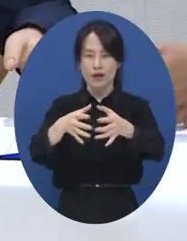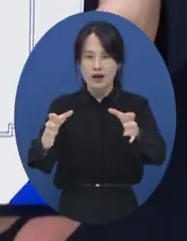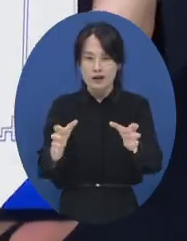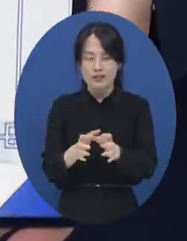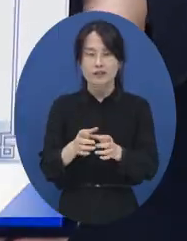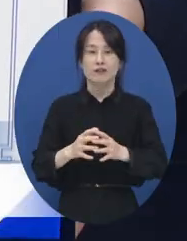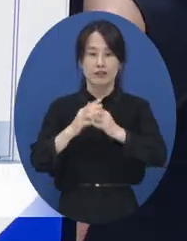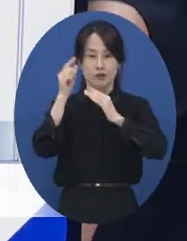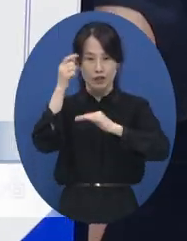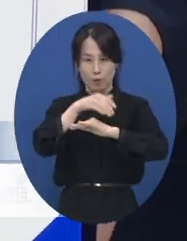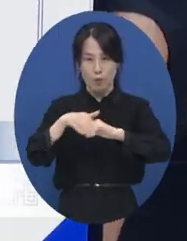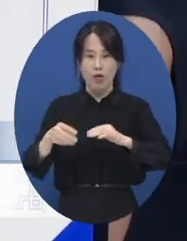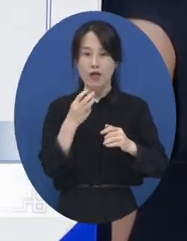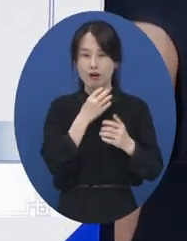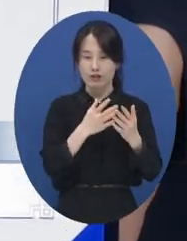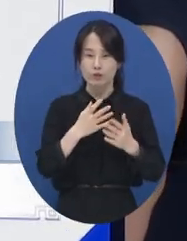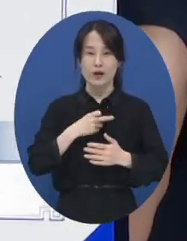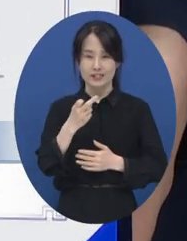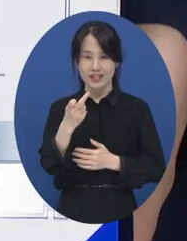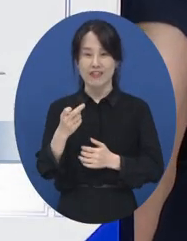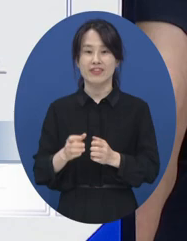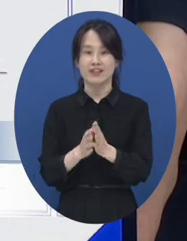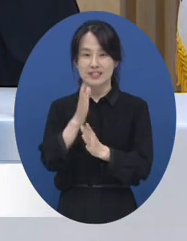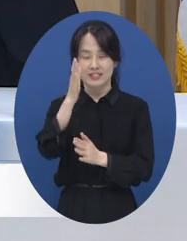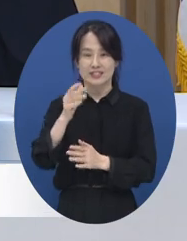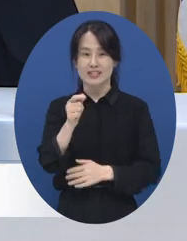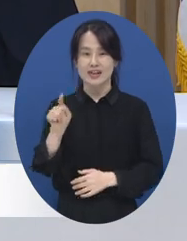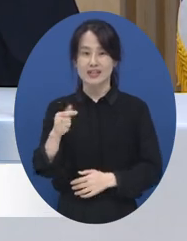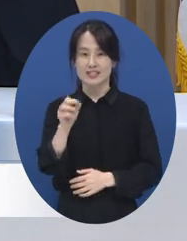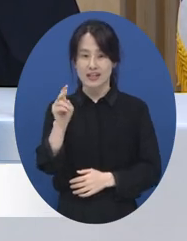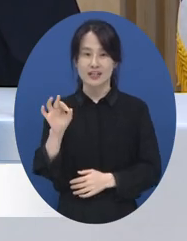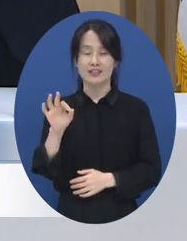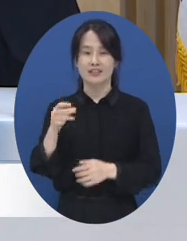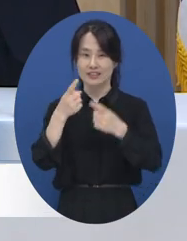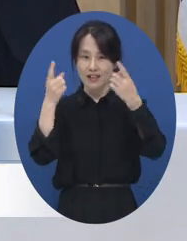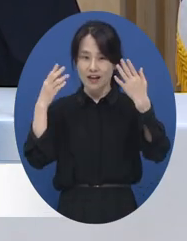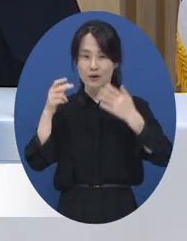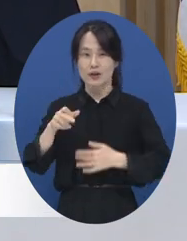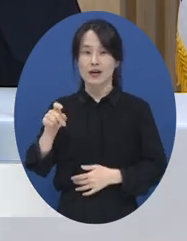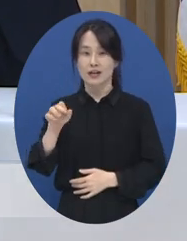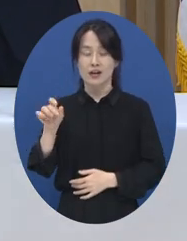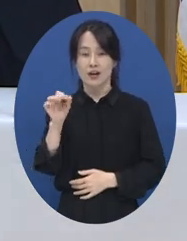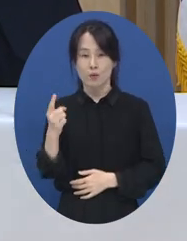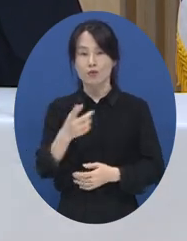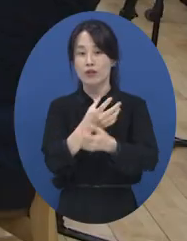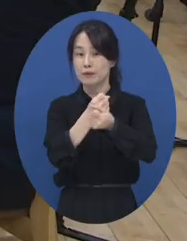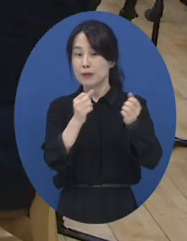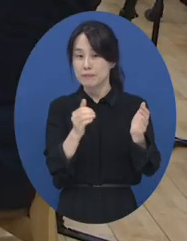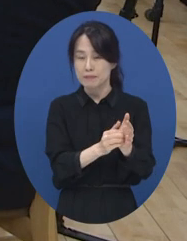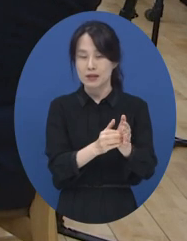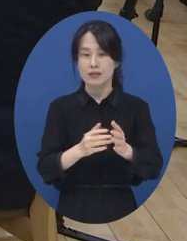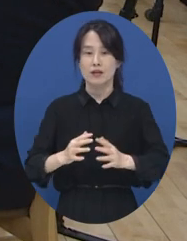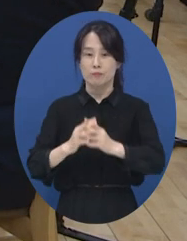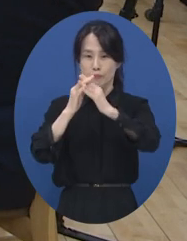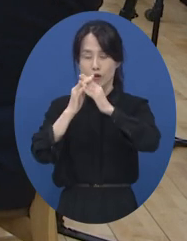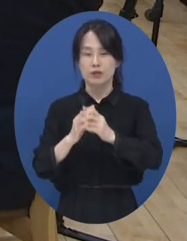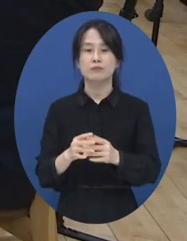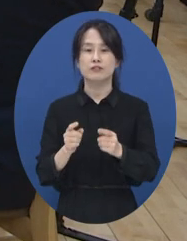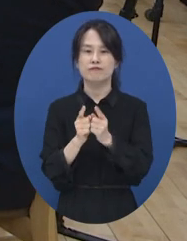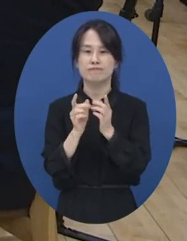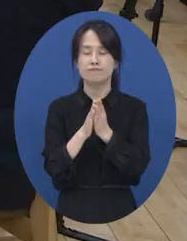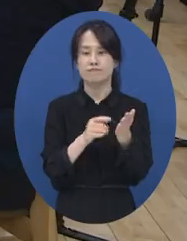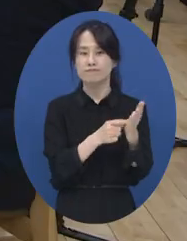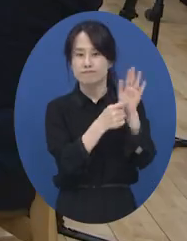합니다 경기도 안산 c 한양대학교 카카오는 7 경기도청에서 협약을 맺고 카카오 게이터 센터 건립을